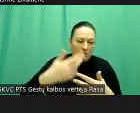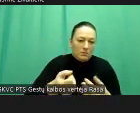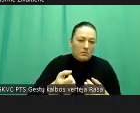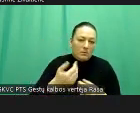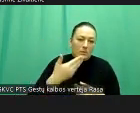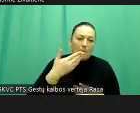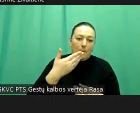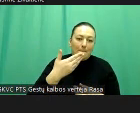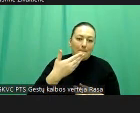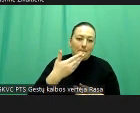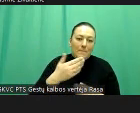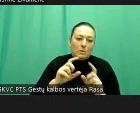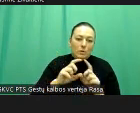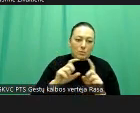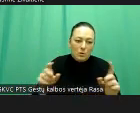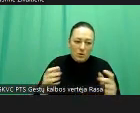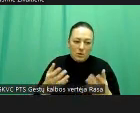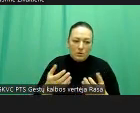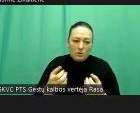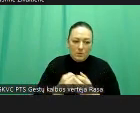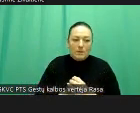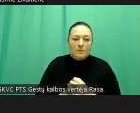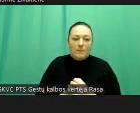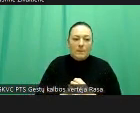Magellan mokyklos